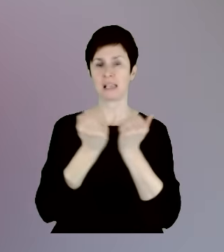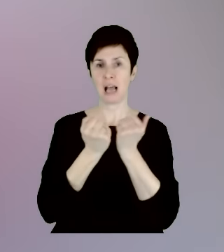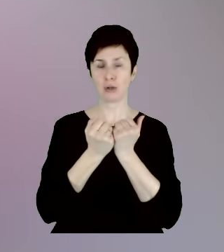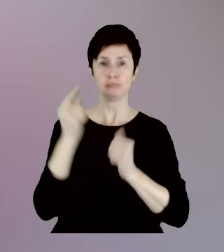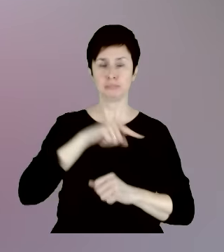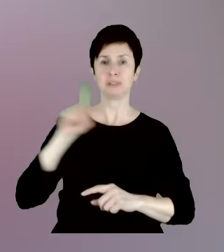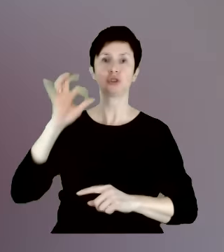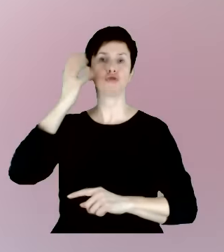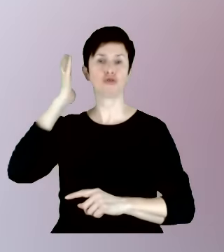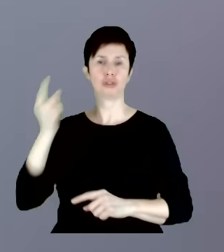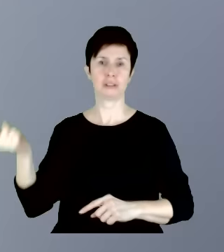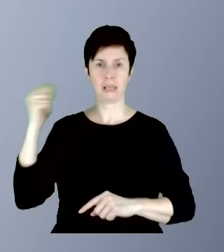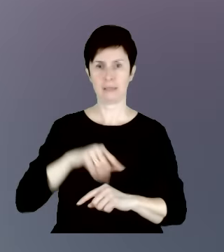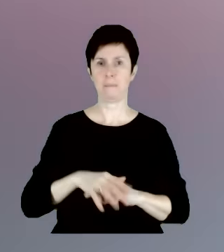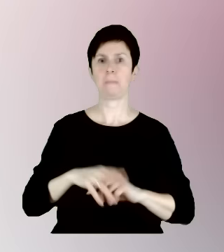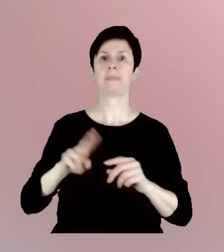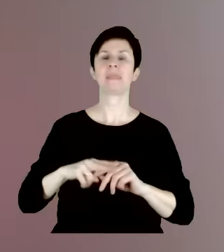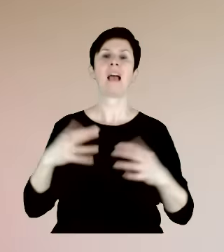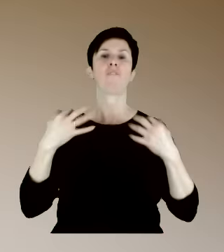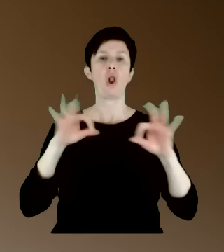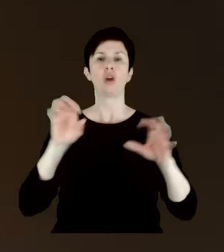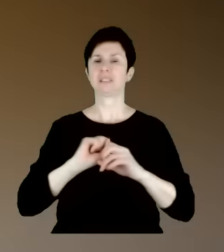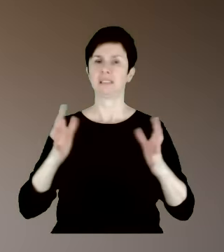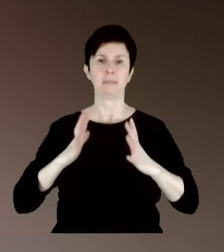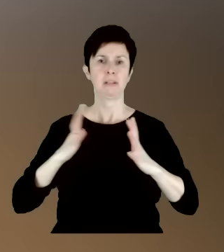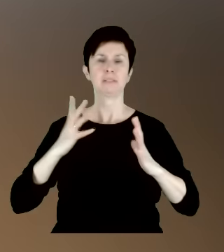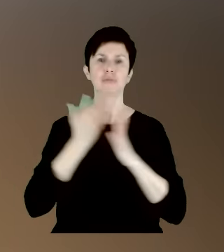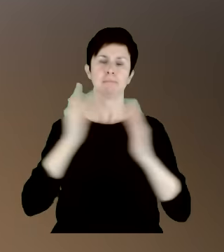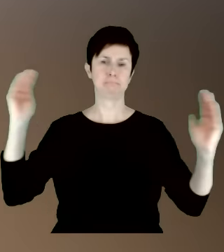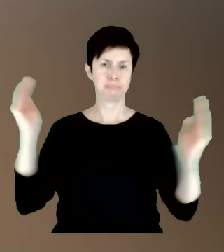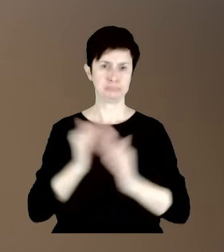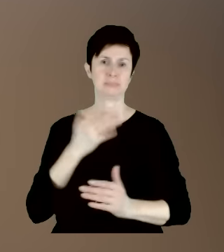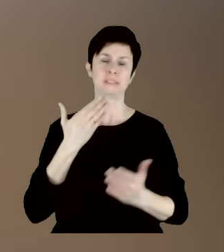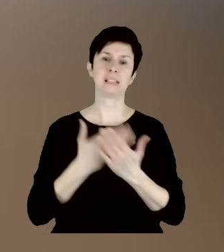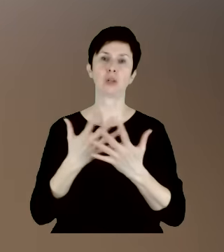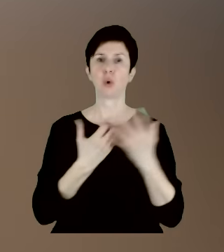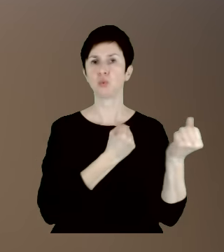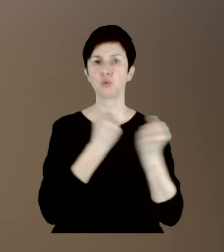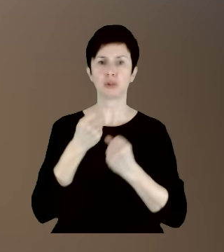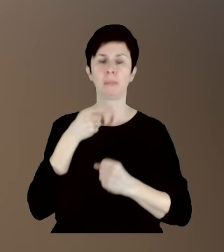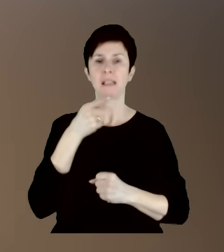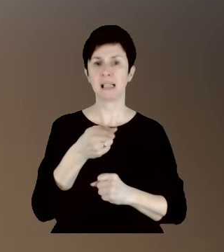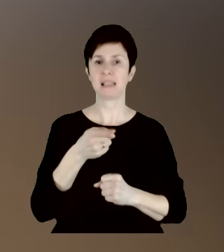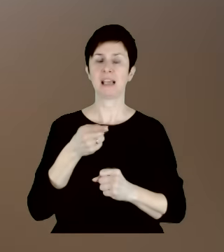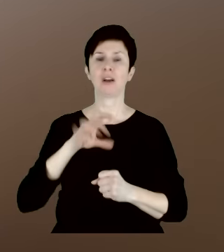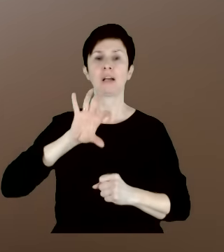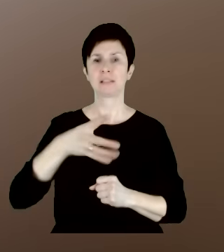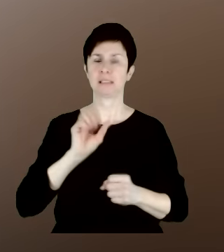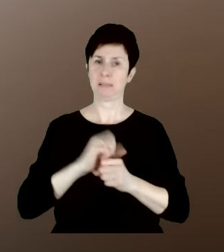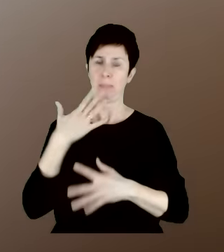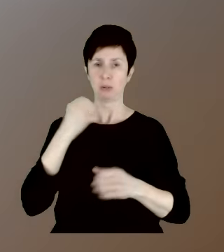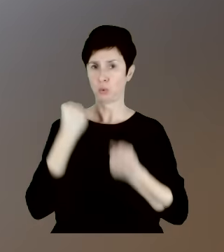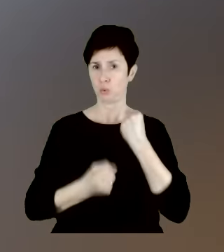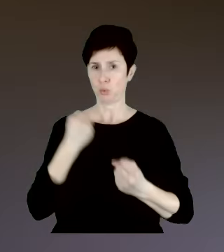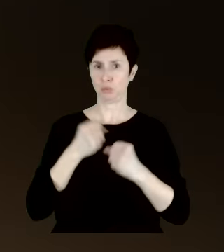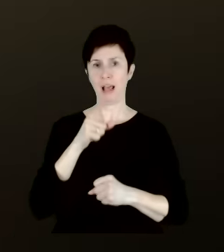wolności ten majestatyczny kot jest zagrożony. Tylko kilkaset osobników żyje w jednym miejscu na świecie. Dlatego utrzymanie populacji tego gatunku jest wyzwaniem. Jednak jak widać,